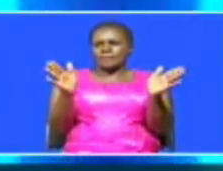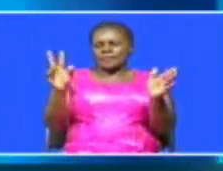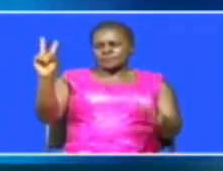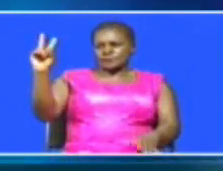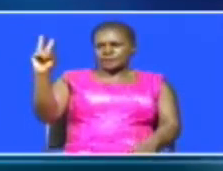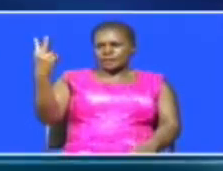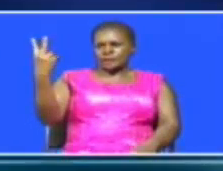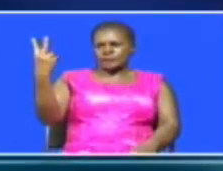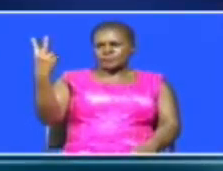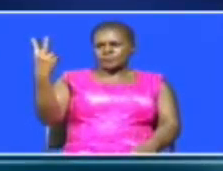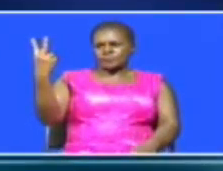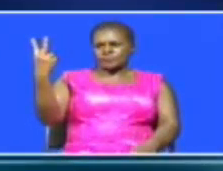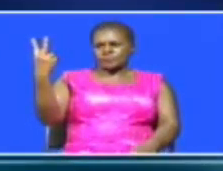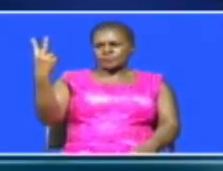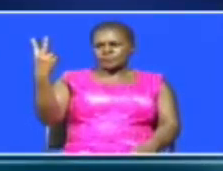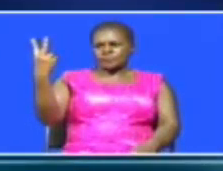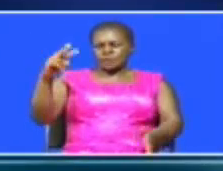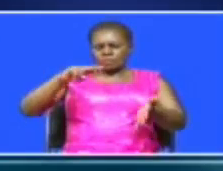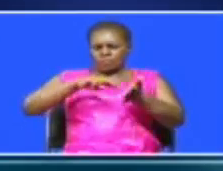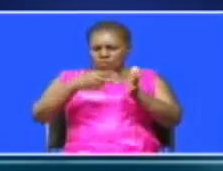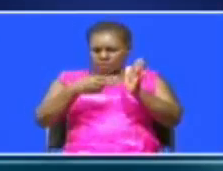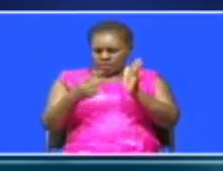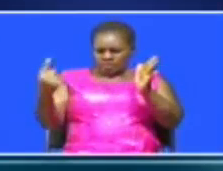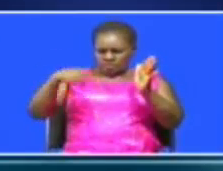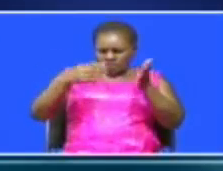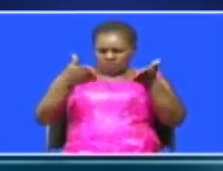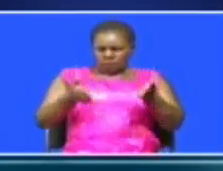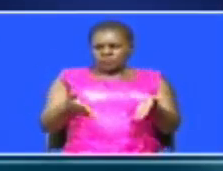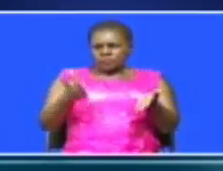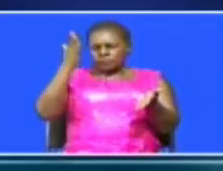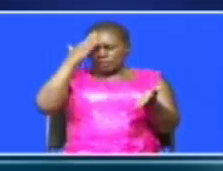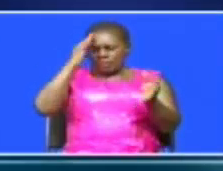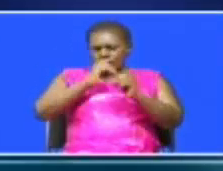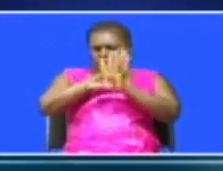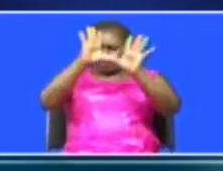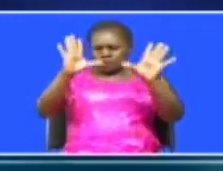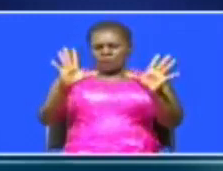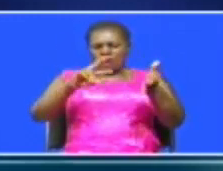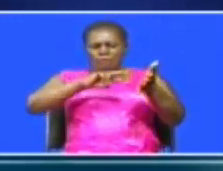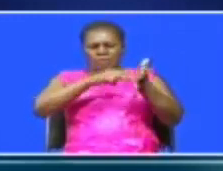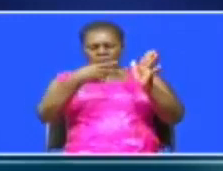Pili, ile mradi yenye itakuja hapa ijulikane vizuri ya kwamba